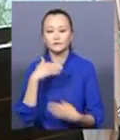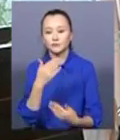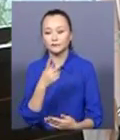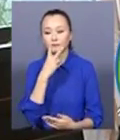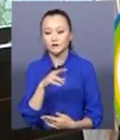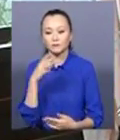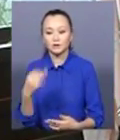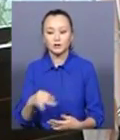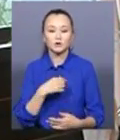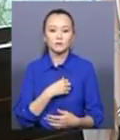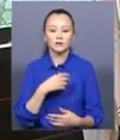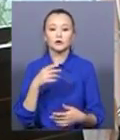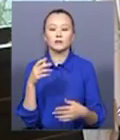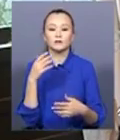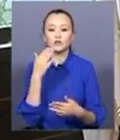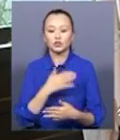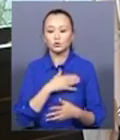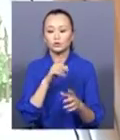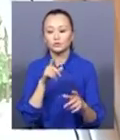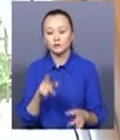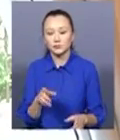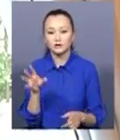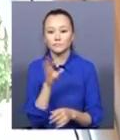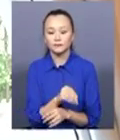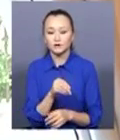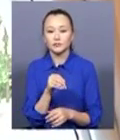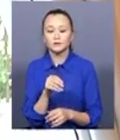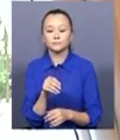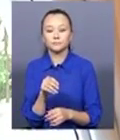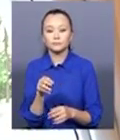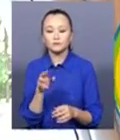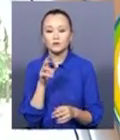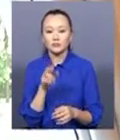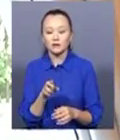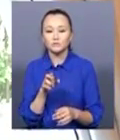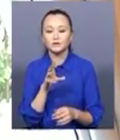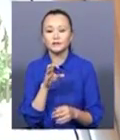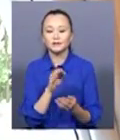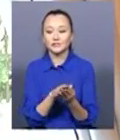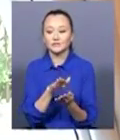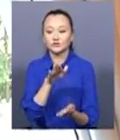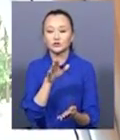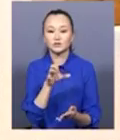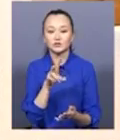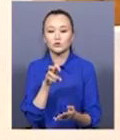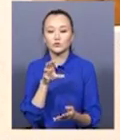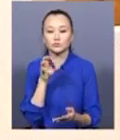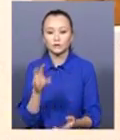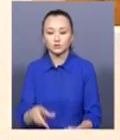вас приветствовать, Дмитрий, и наших телезрителей. Сегодня мы с вами вместе приготовим клаб-сэндвич с лососем.